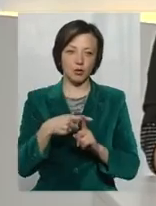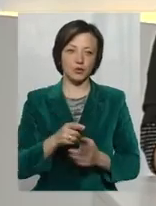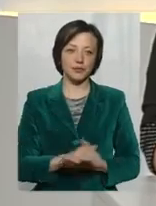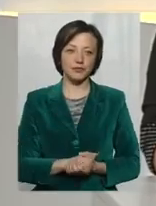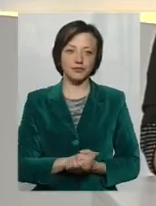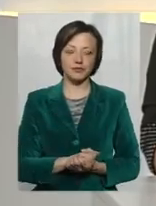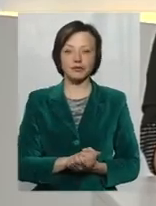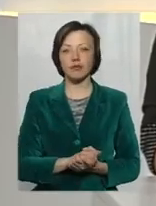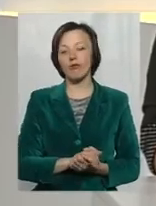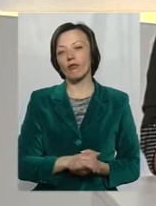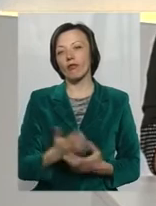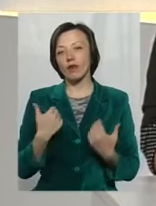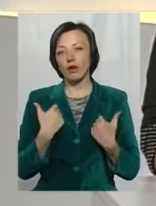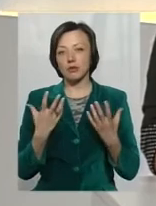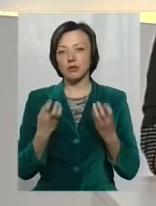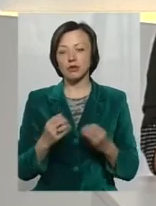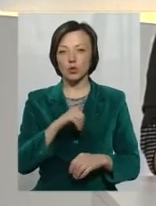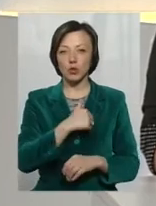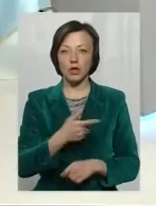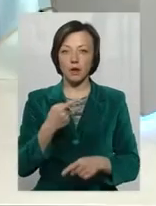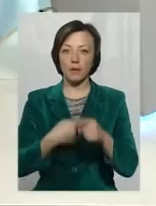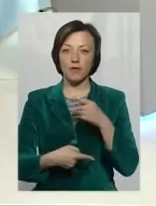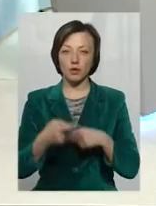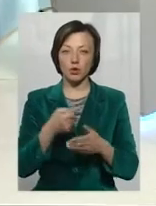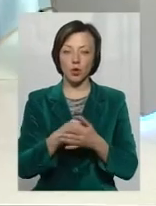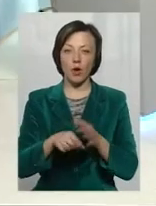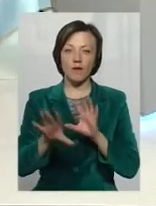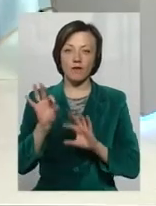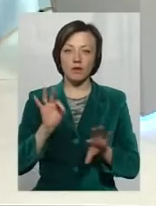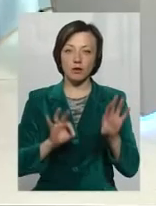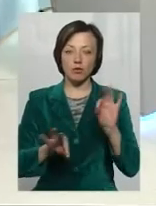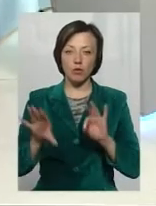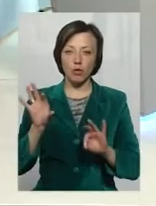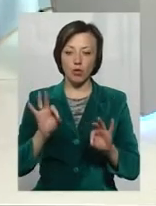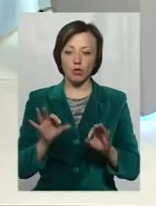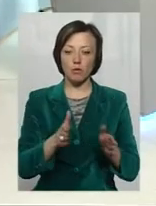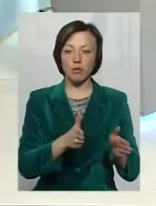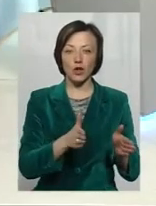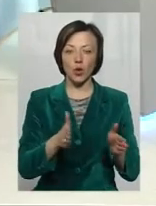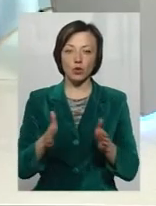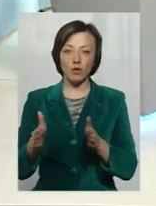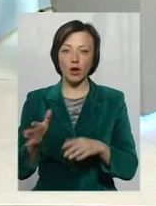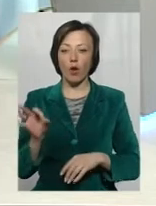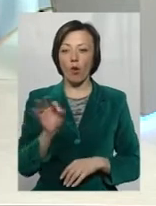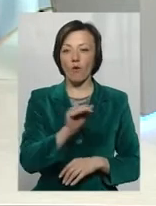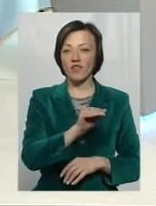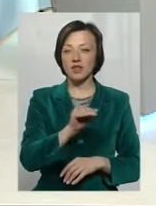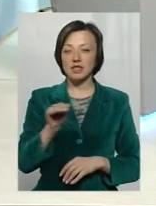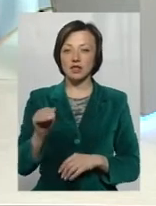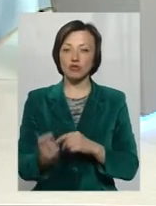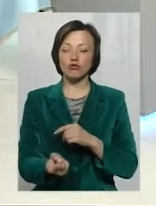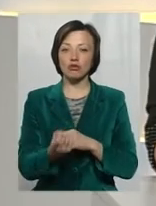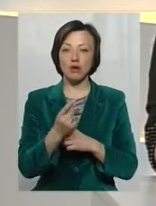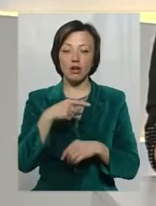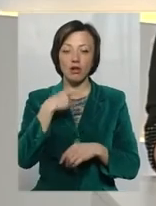плюсом. Я би хотіла ще повернутися все ж таки до відбіру, до підготовки, адже офіційні джерела говорять про те,